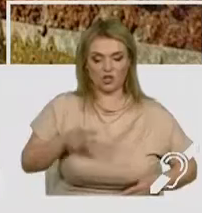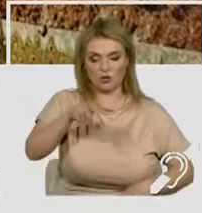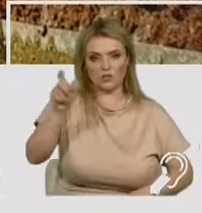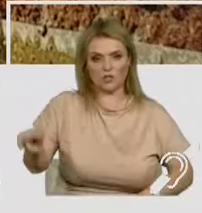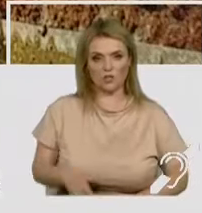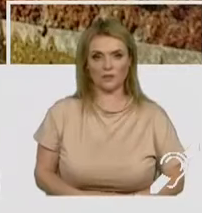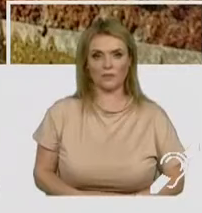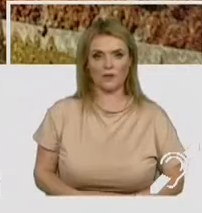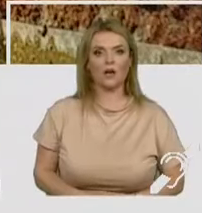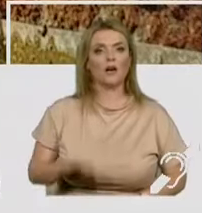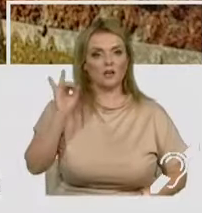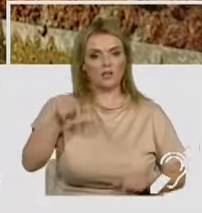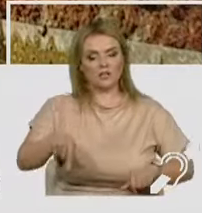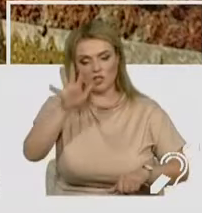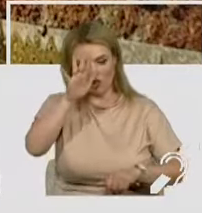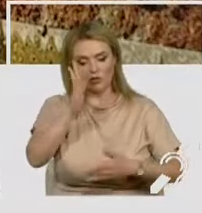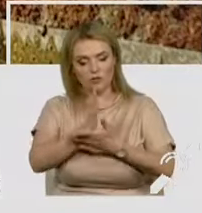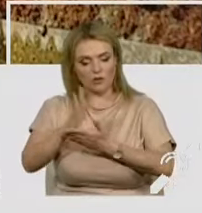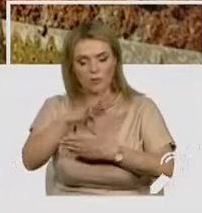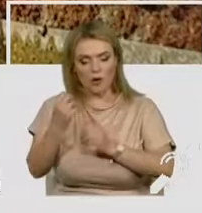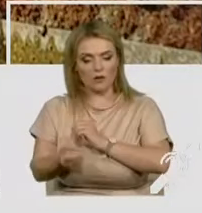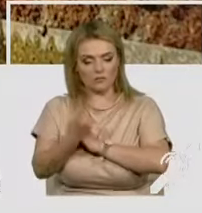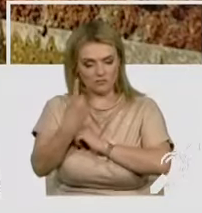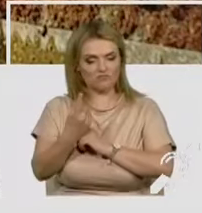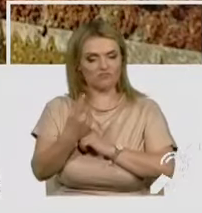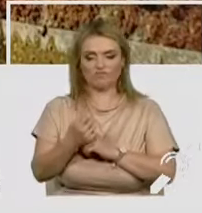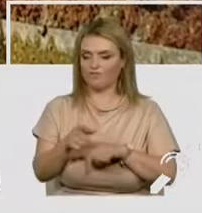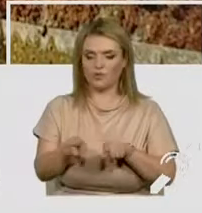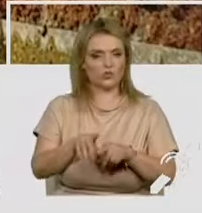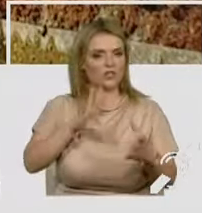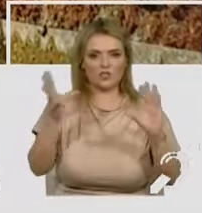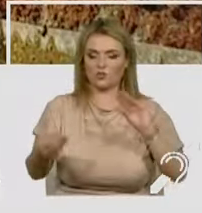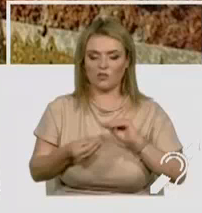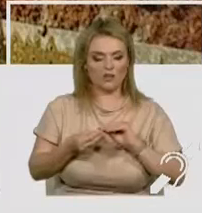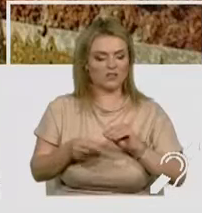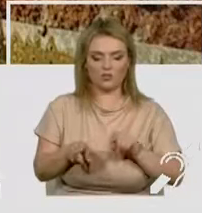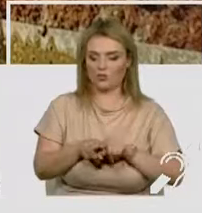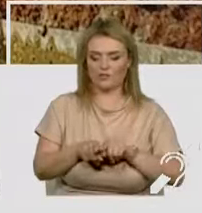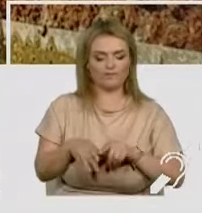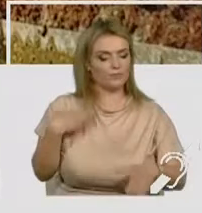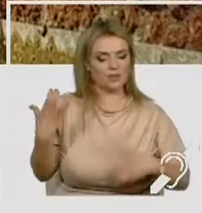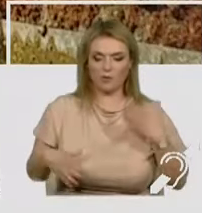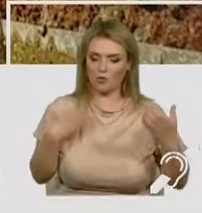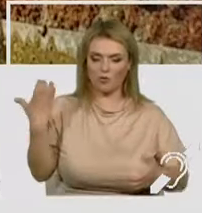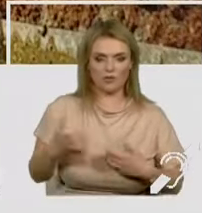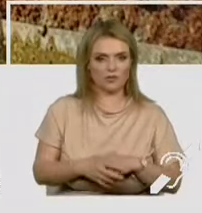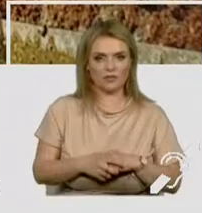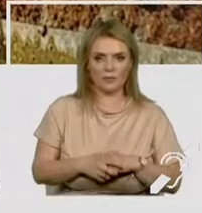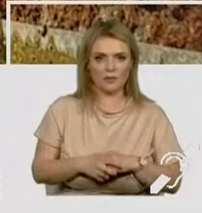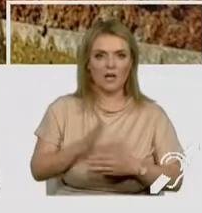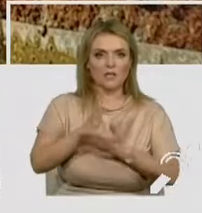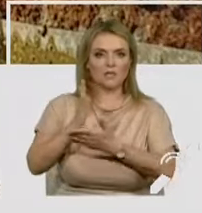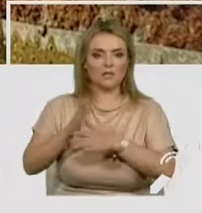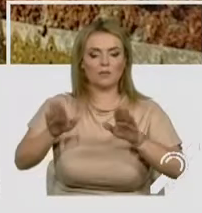din izvoarele din zonele de agrement din Chișinău, iar rezultatele sunt de-a dreptul alarmante. În unele locuri, conținutul de nitrați